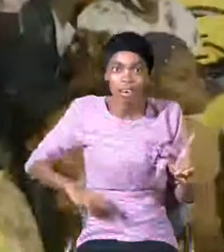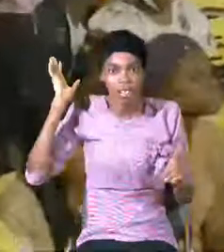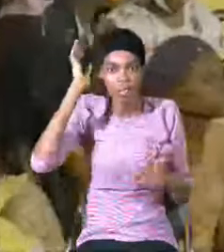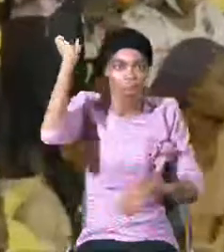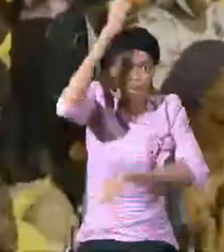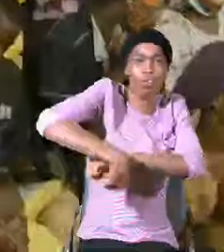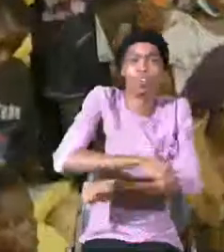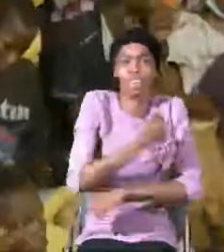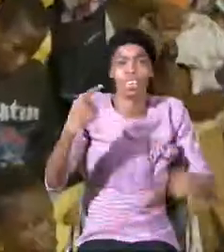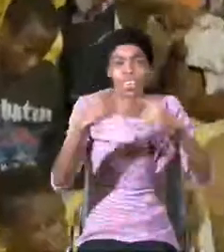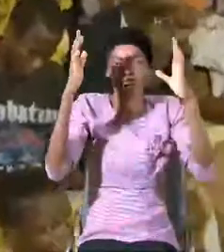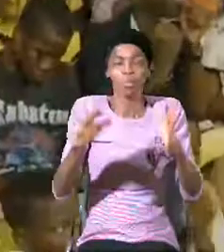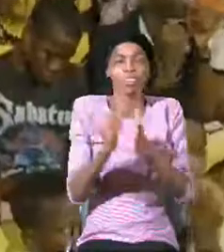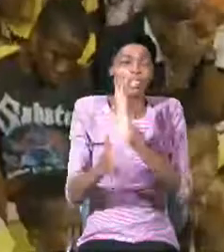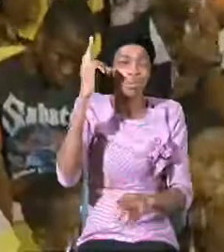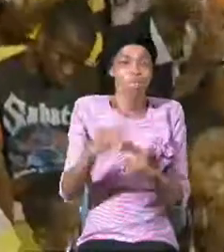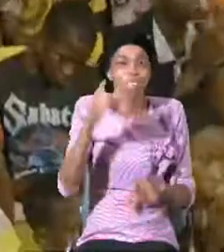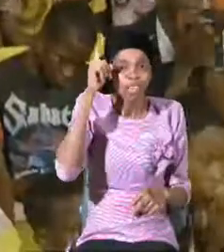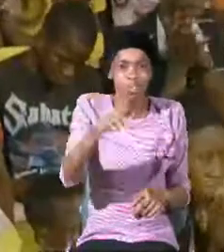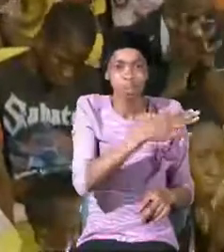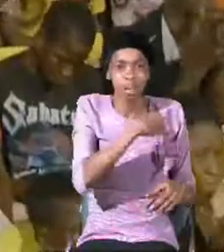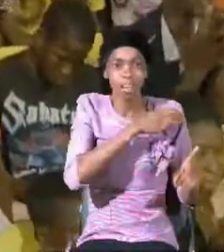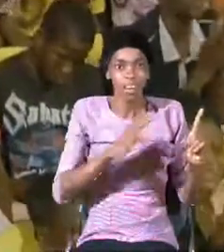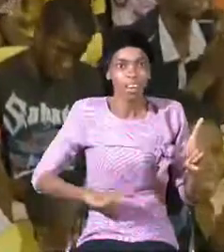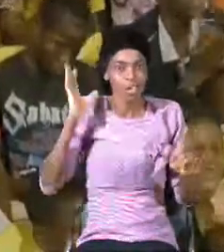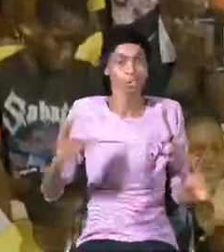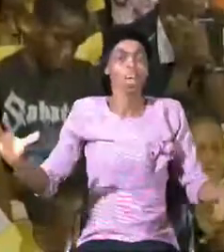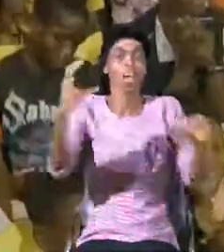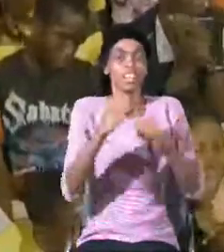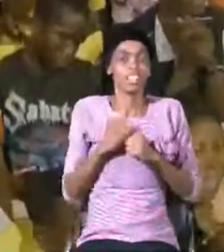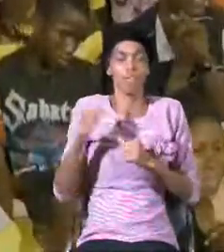le monde. Toi et Christ, vous allez tout réaliser.